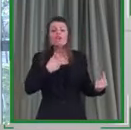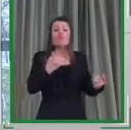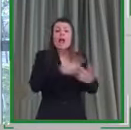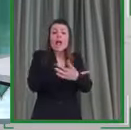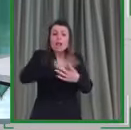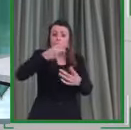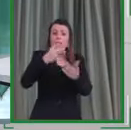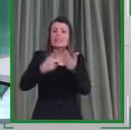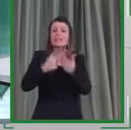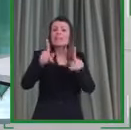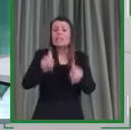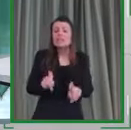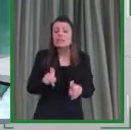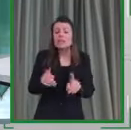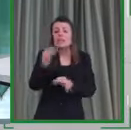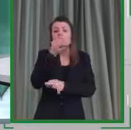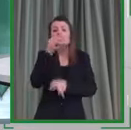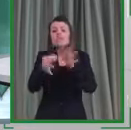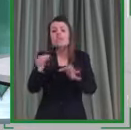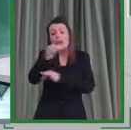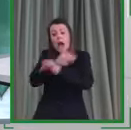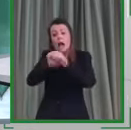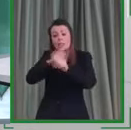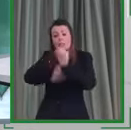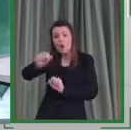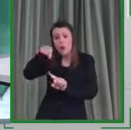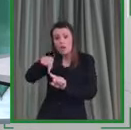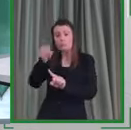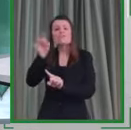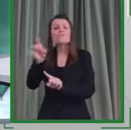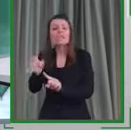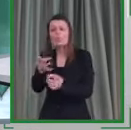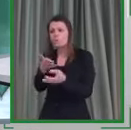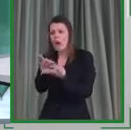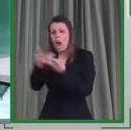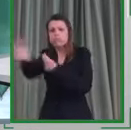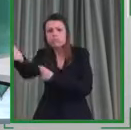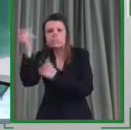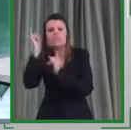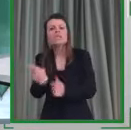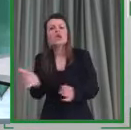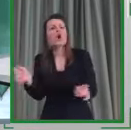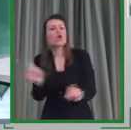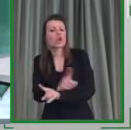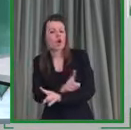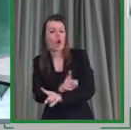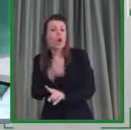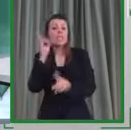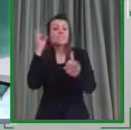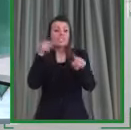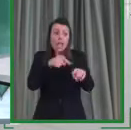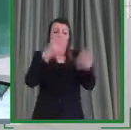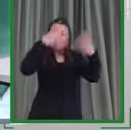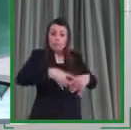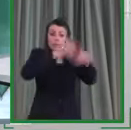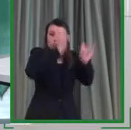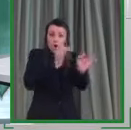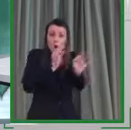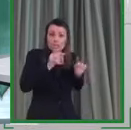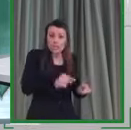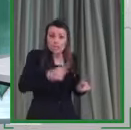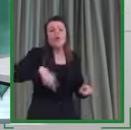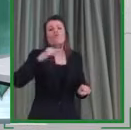virgolette neutralizzato il virus a questo punto potremmo anche utilizzarlo in maniera diagnostica e massiva altrimenti il rischio è che